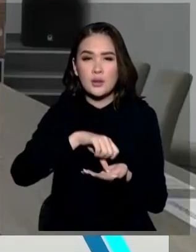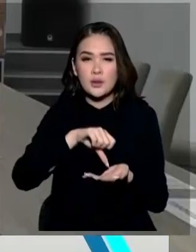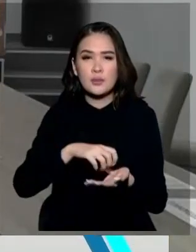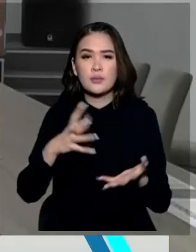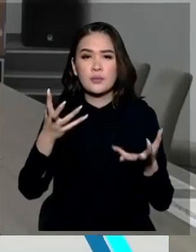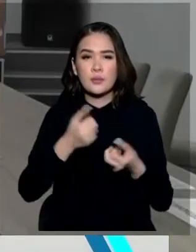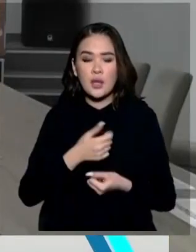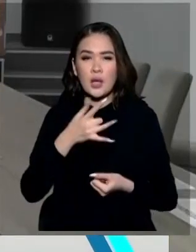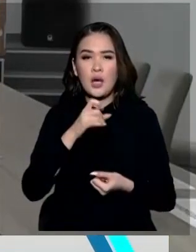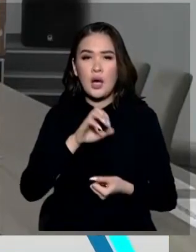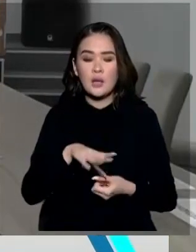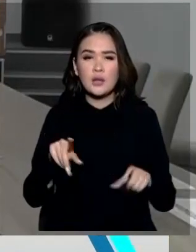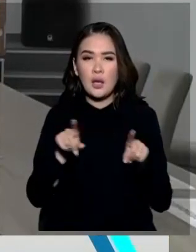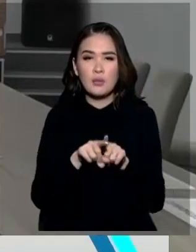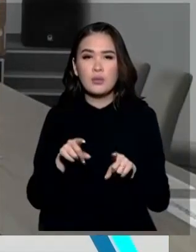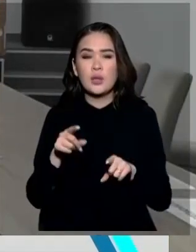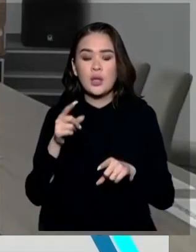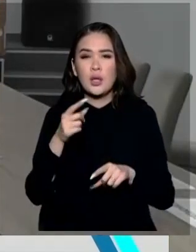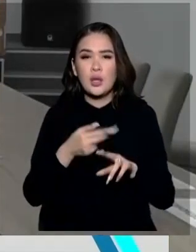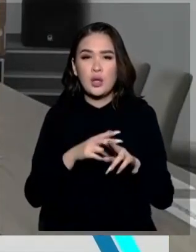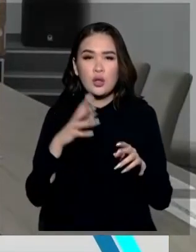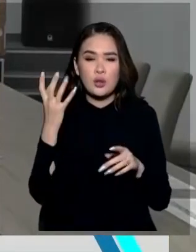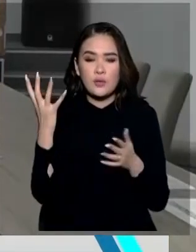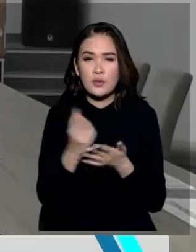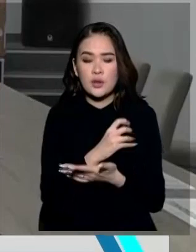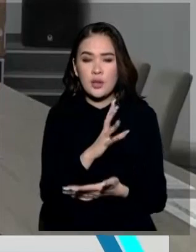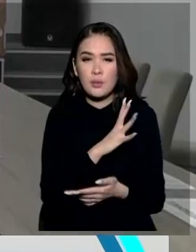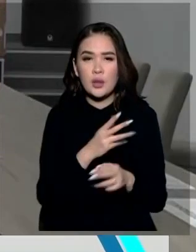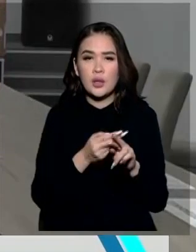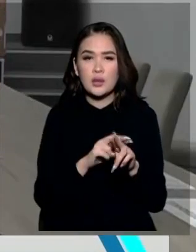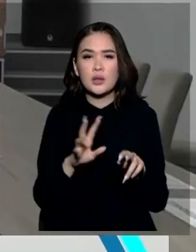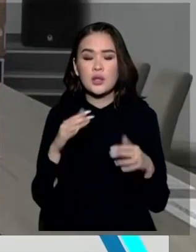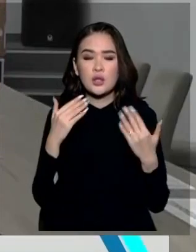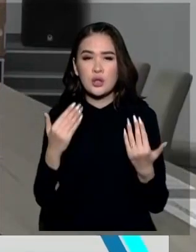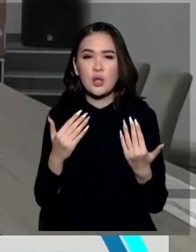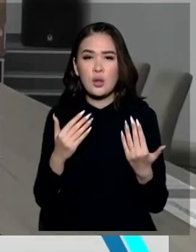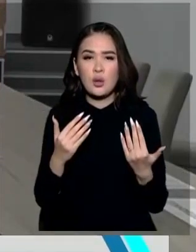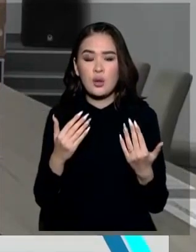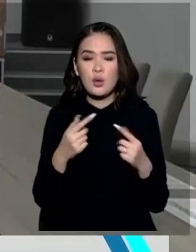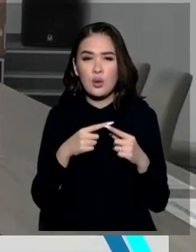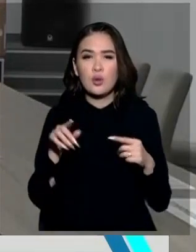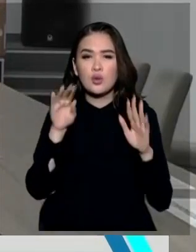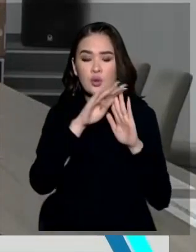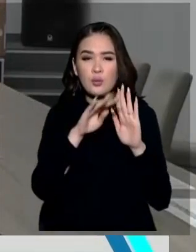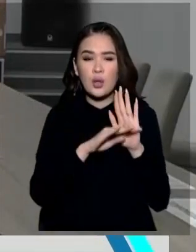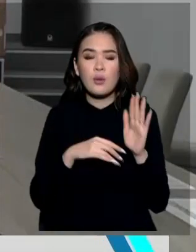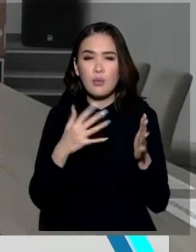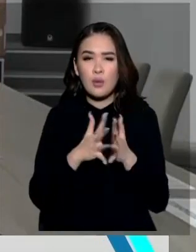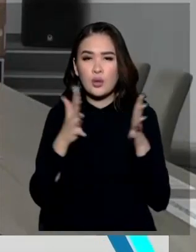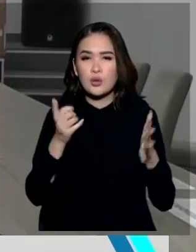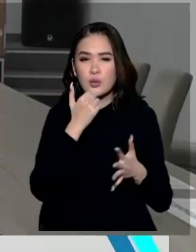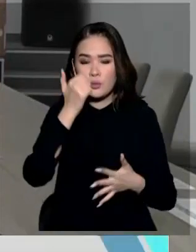алып, грант ретінде қайтарымсыз грантымызды ұтып алдық. Енді әлде осы жобаға алғысым